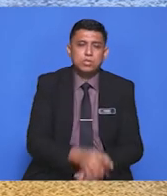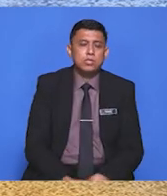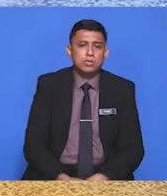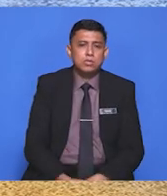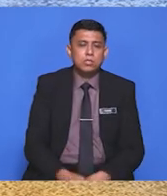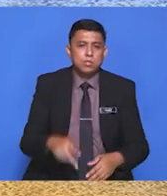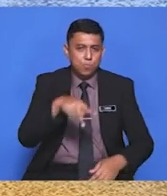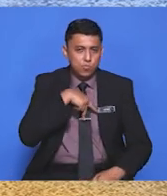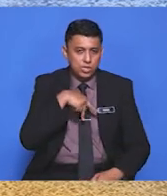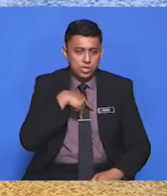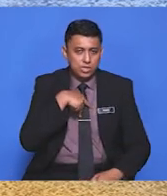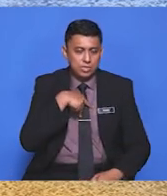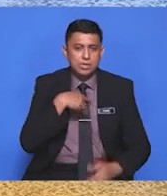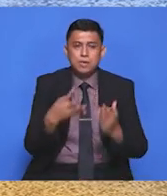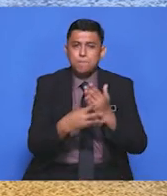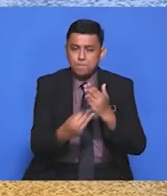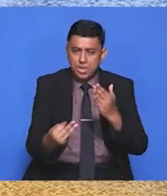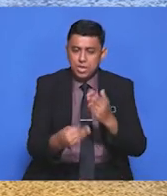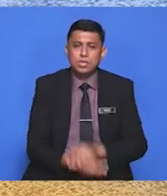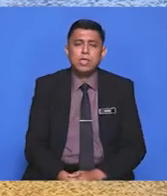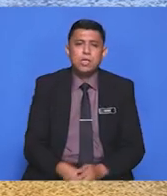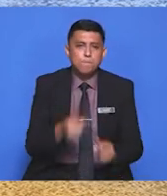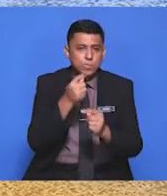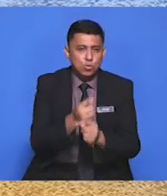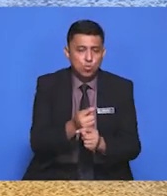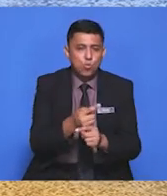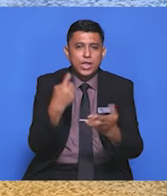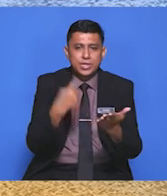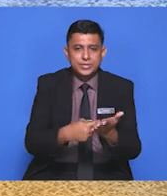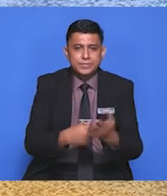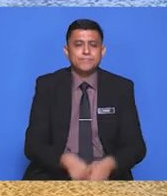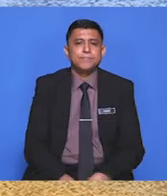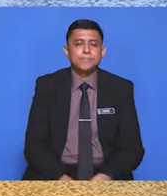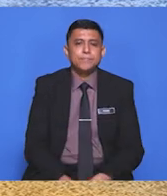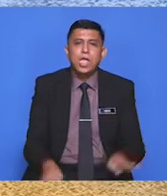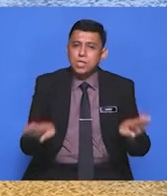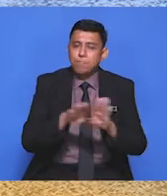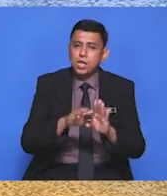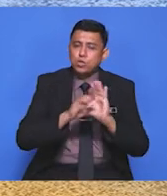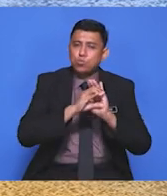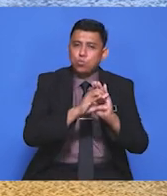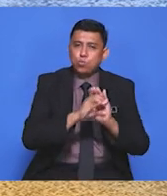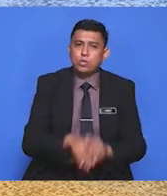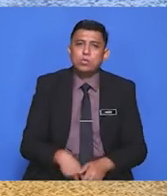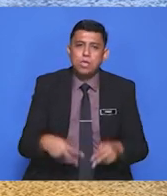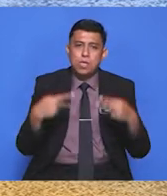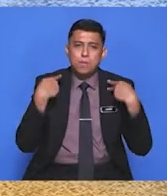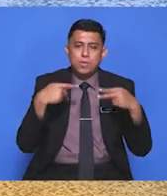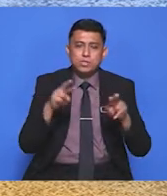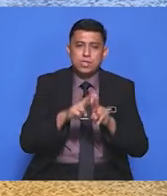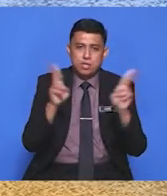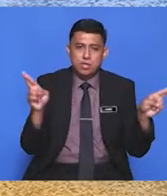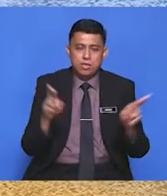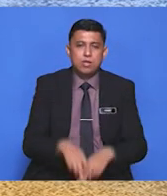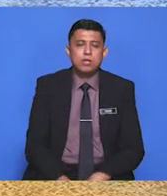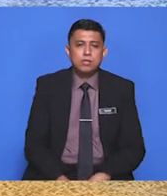mempunyai kepakaran dalam penentuan harga. Sebagai contoh, pasaraya